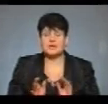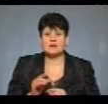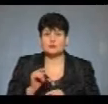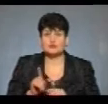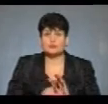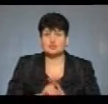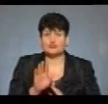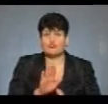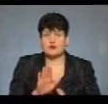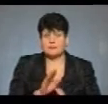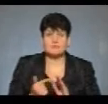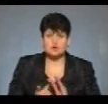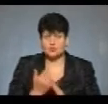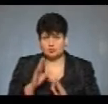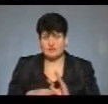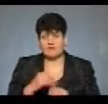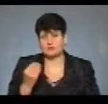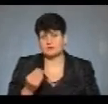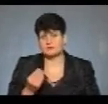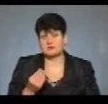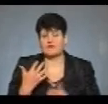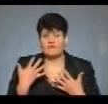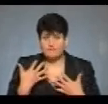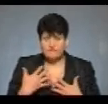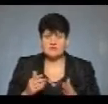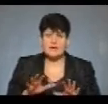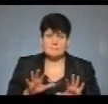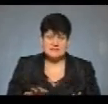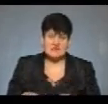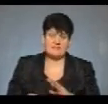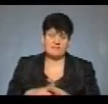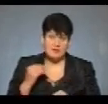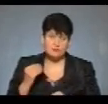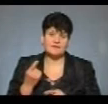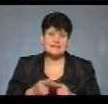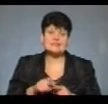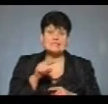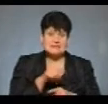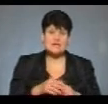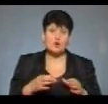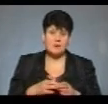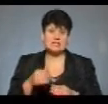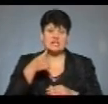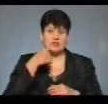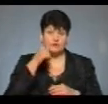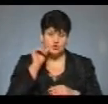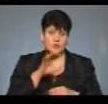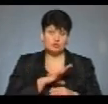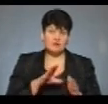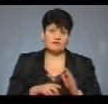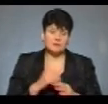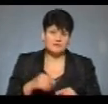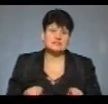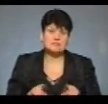на початку вересня ми знову заходимо в виборчий процес. Вже чергових місцевих виборів, і ці громади, в яких вчора були вибори, вони